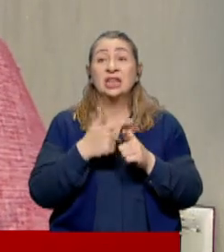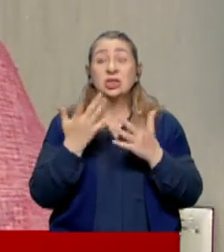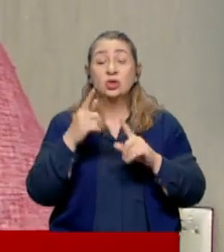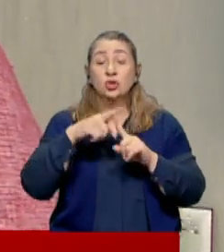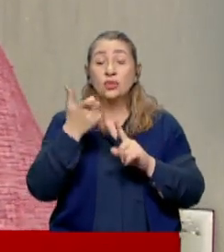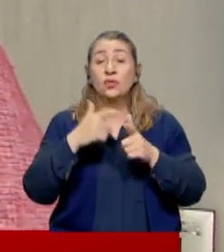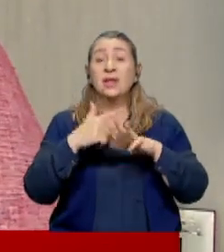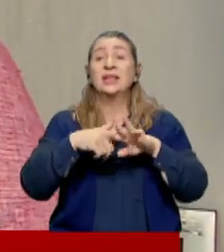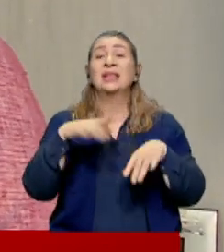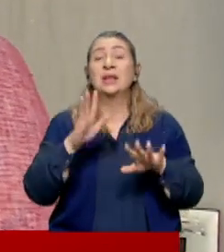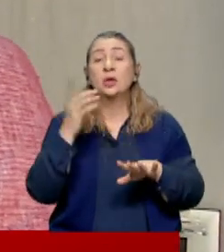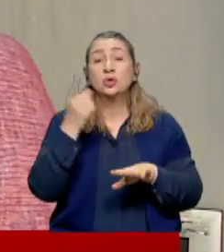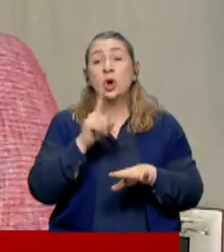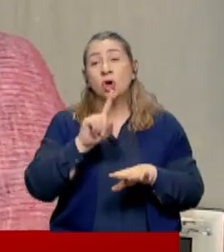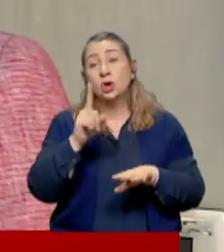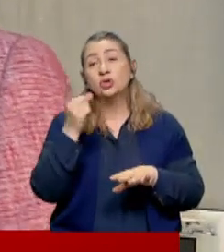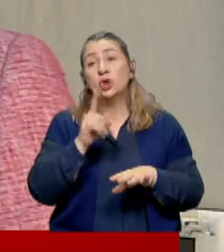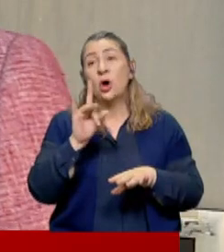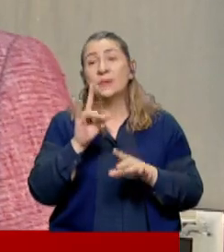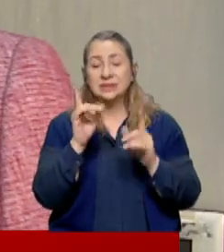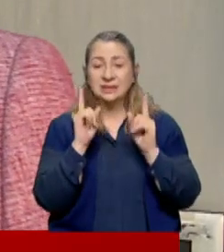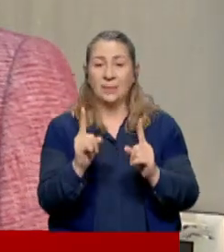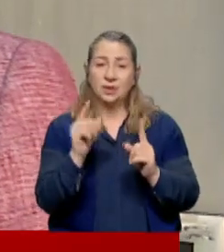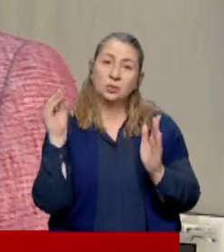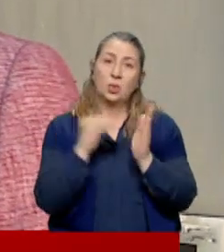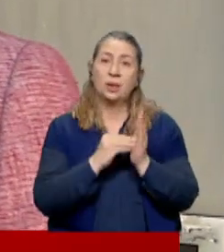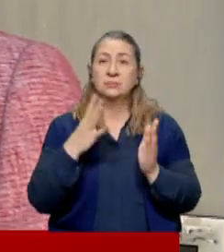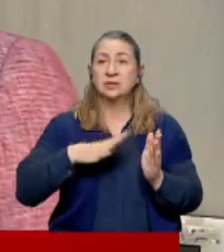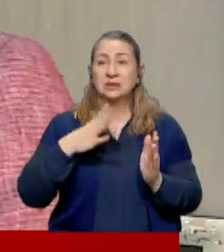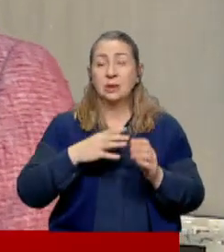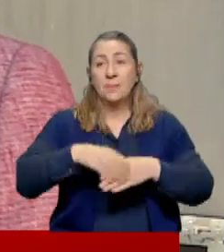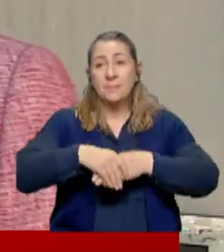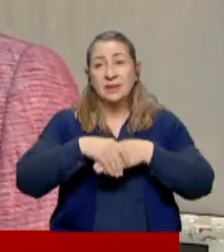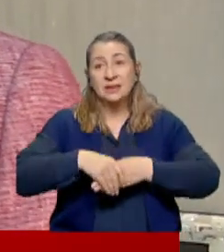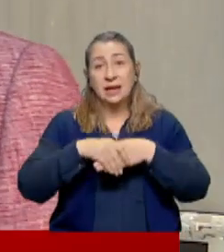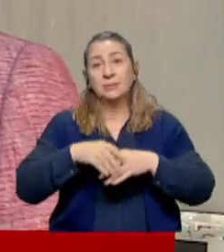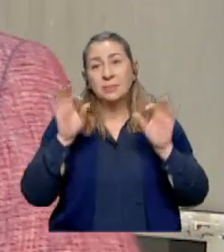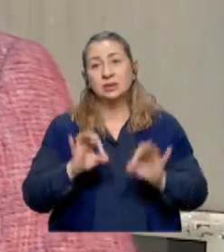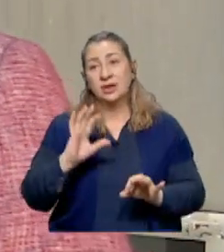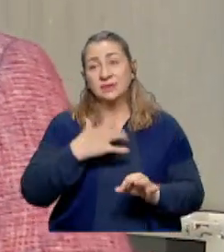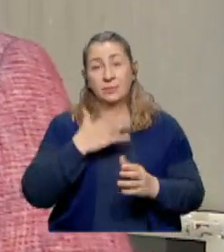TÜFE oranı değil de örnek veriyorum %10'a %15'e sabitleyelim diye pazarlıklar içine giriyorlar ev sahipleriyle.